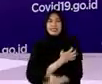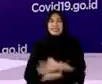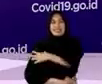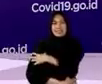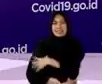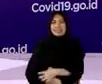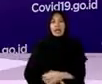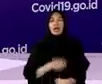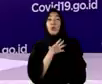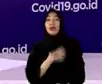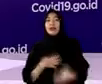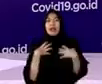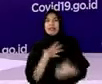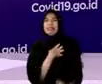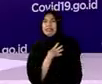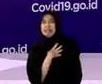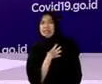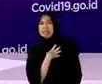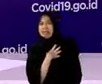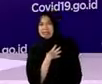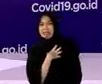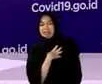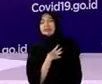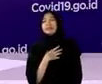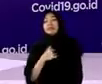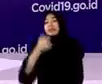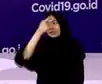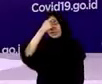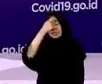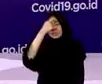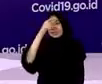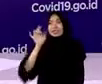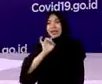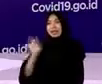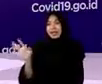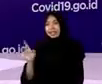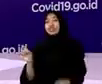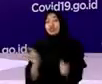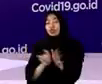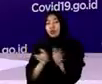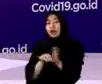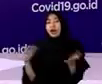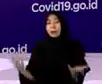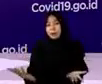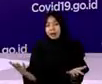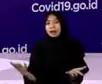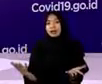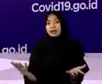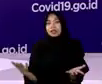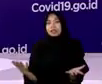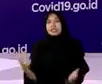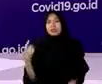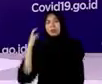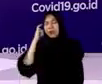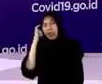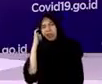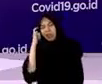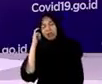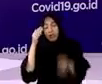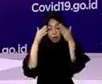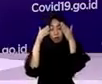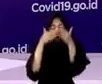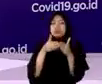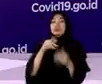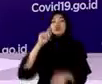dan sakit dada. Sedangkan gejala lain yang juga mungkin ditemui adalah kesulitan untuk berpikir dan